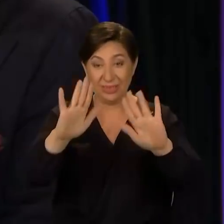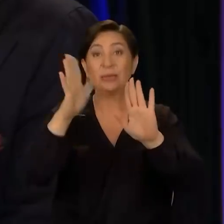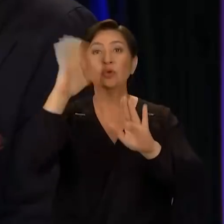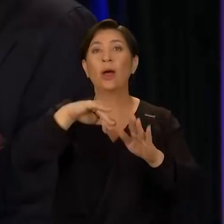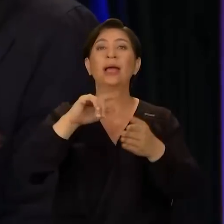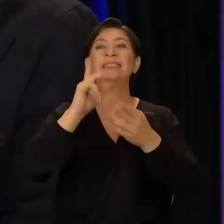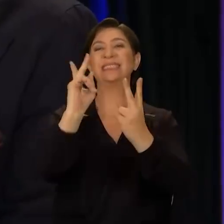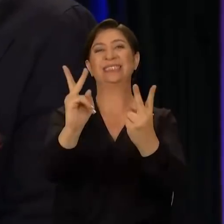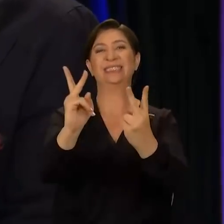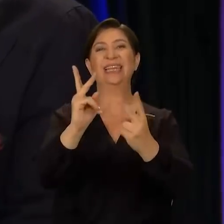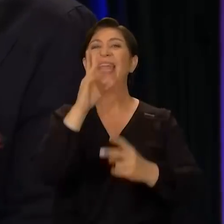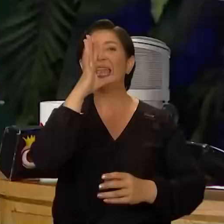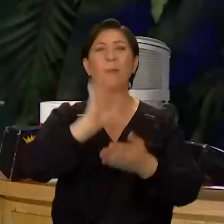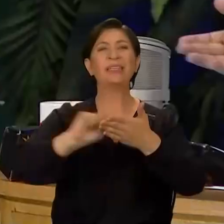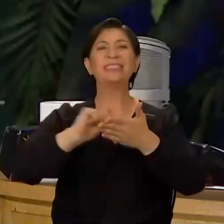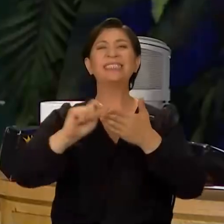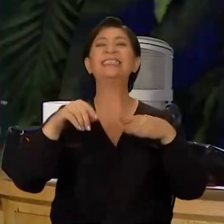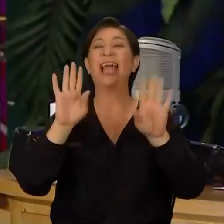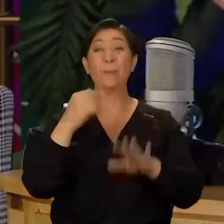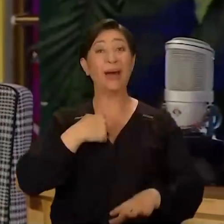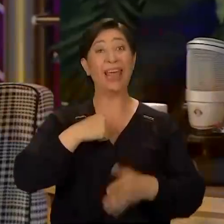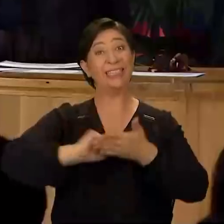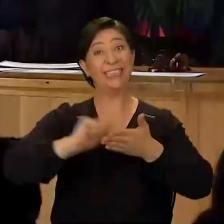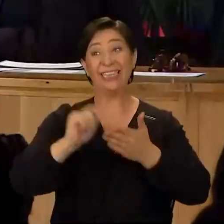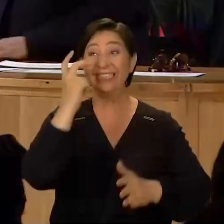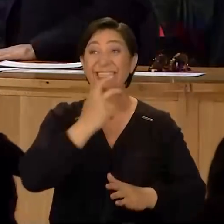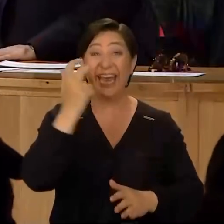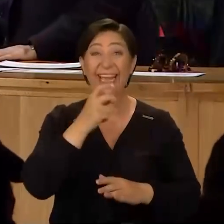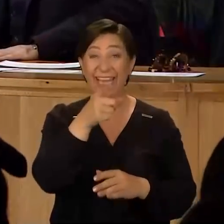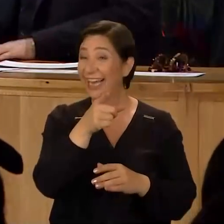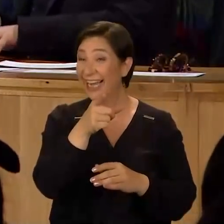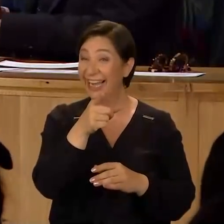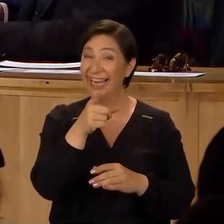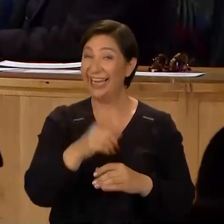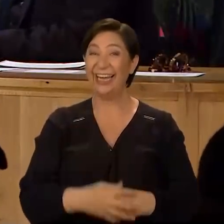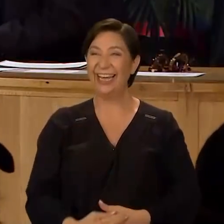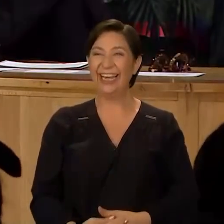kime yazıldığı önemli değil. Allah razı olsun o şey bana yazılan şarkı şimdi